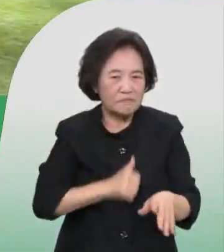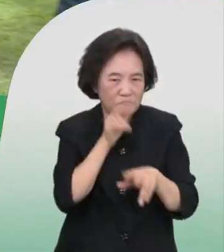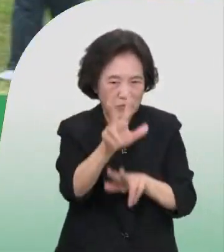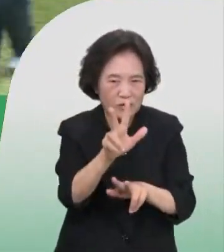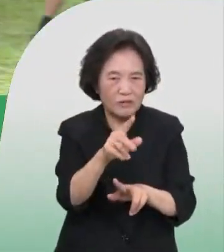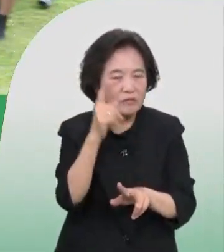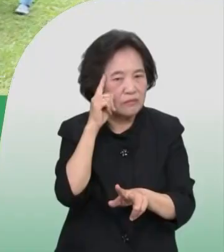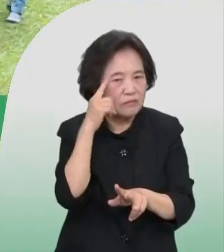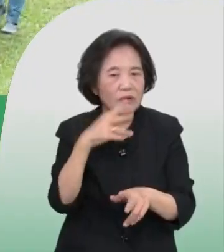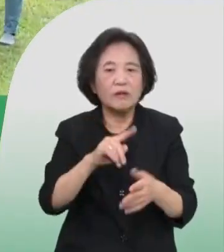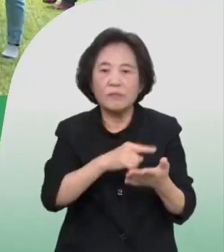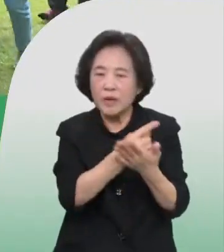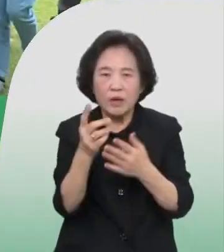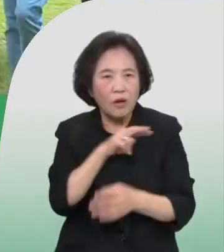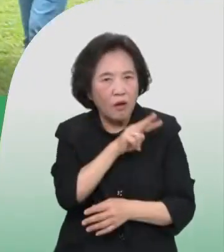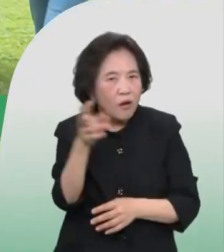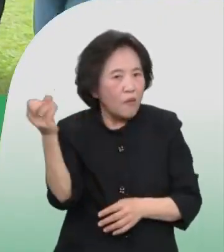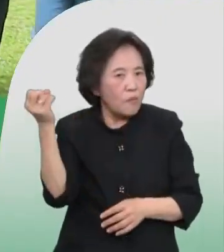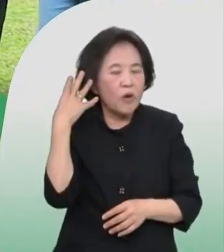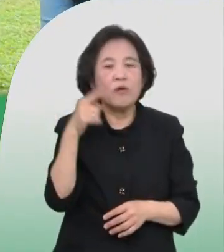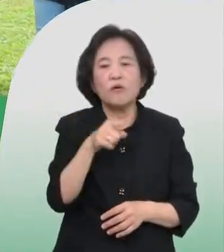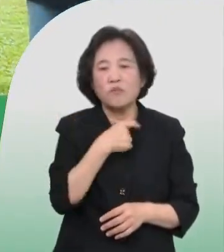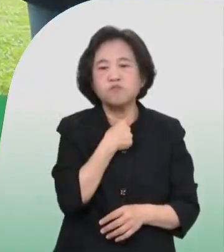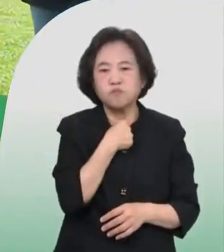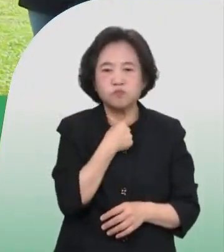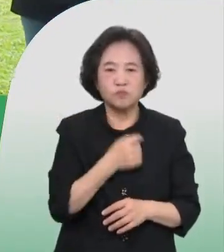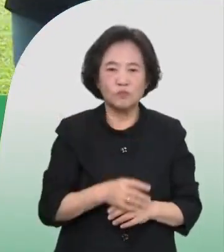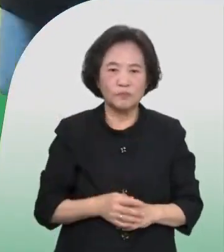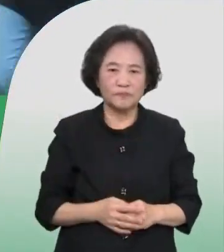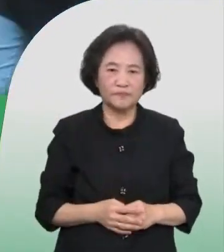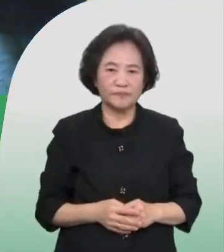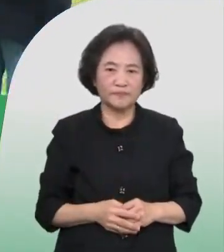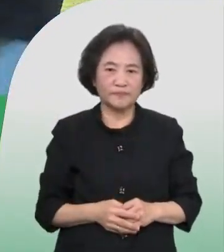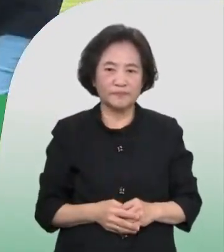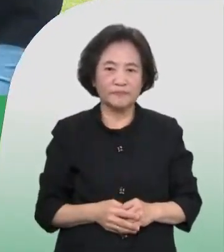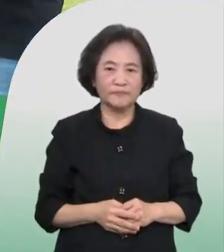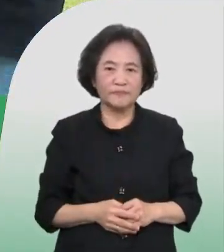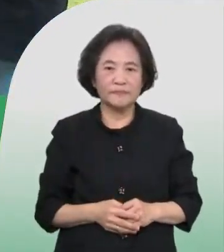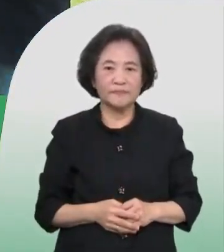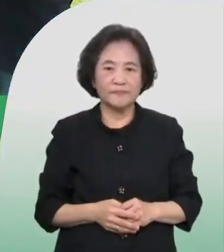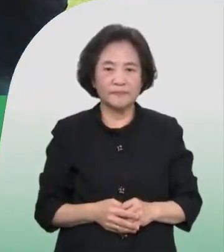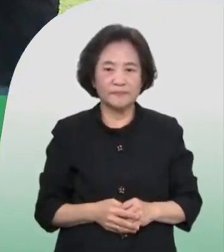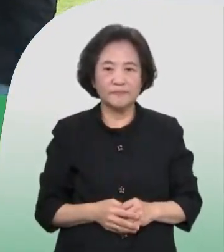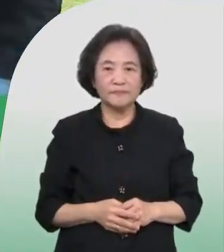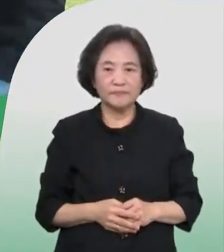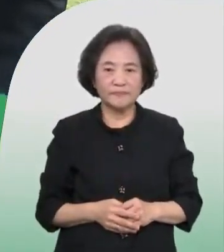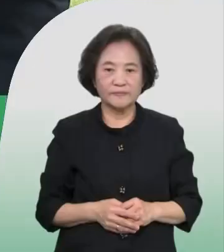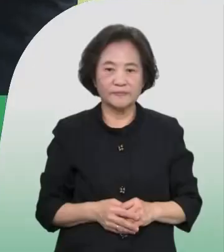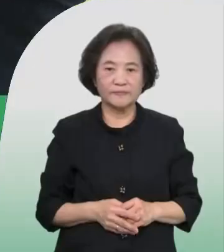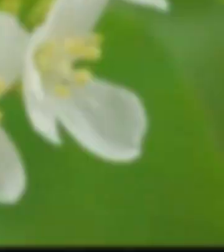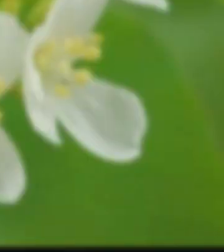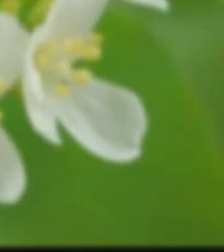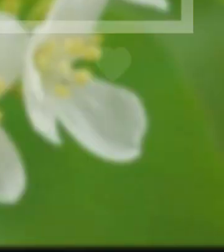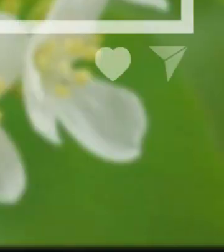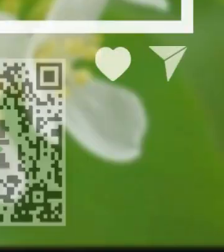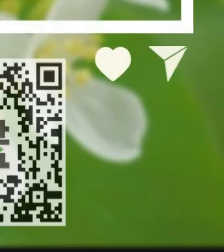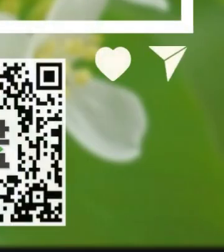方诉求，使得本人听到。卡卡新聞林金洲、刘二平台北報導。